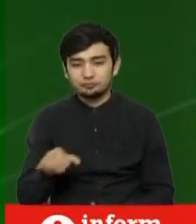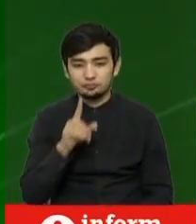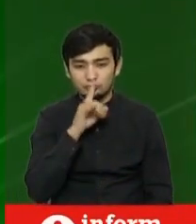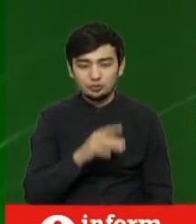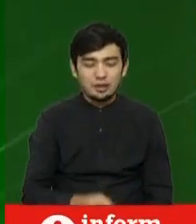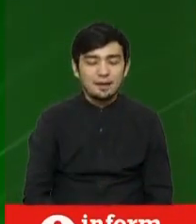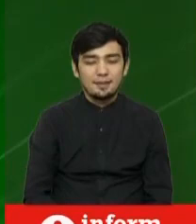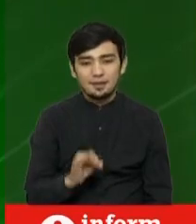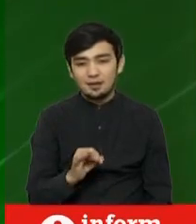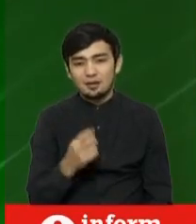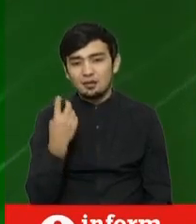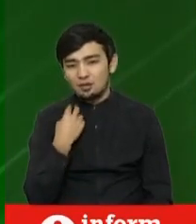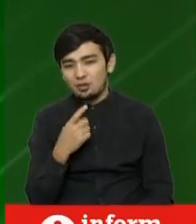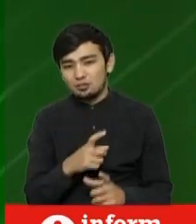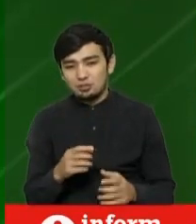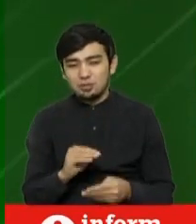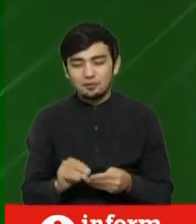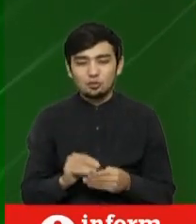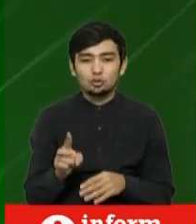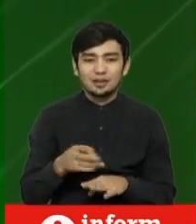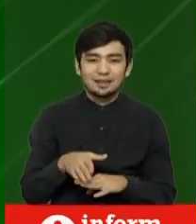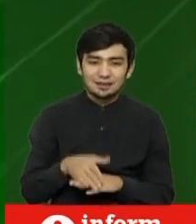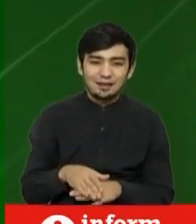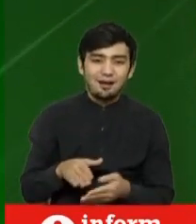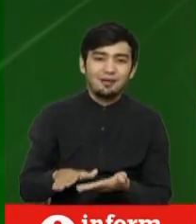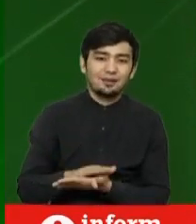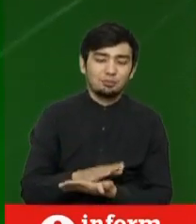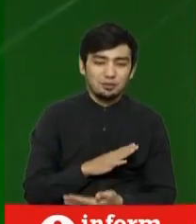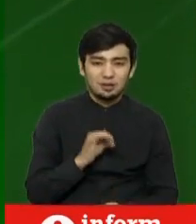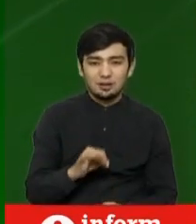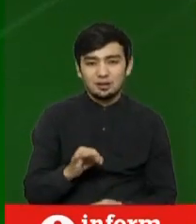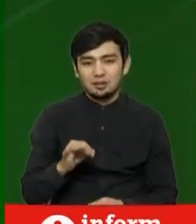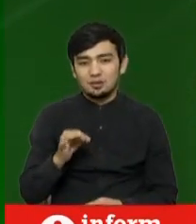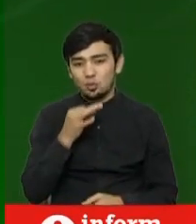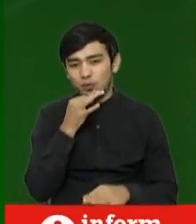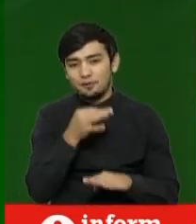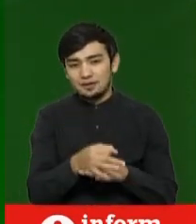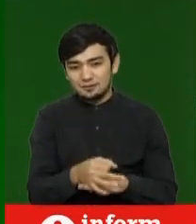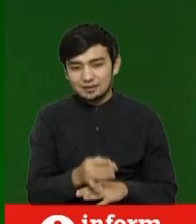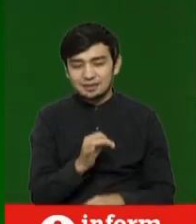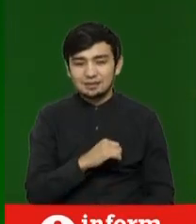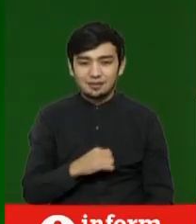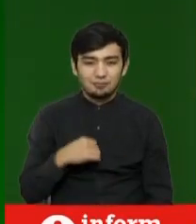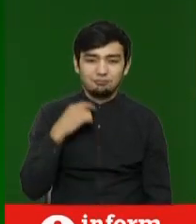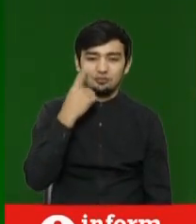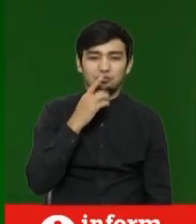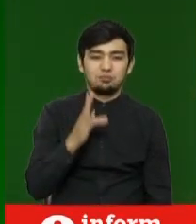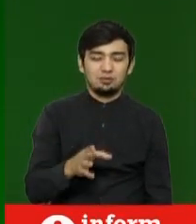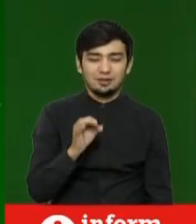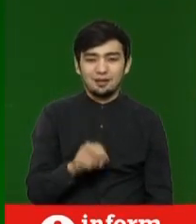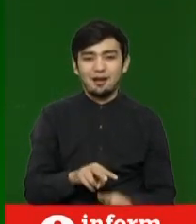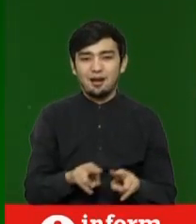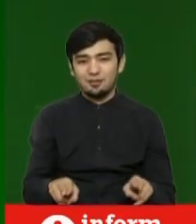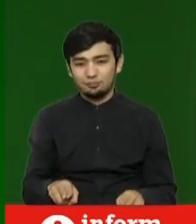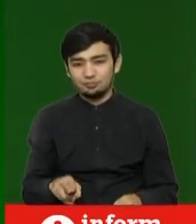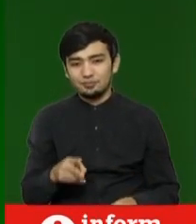қаржы ұйымдары ғайыптан кредиттен бас тартқан адамның атына несие рәсімдеп жіберсе, жауапкершілік те өздеріне жүктелмек. Яғни мұндай